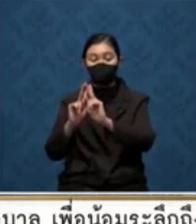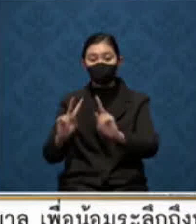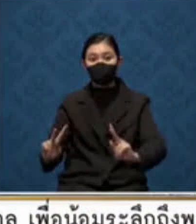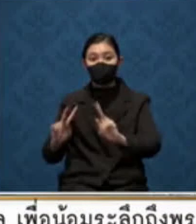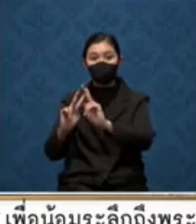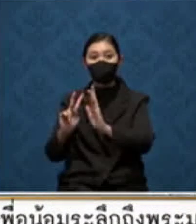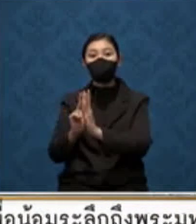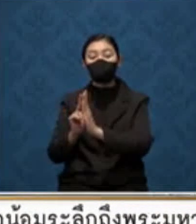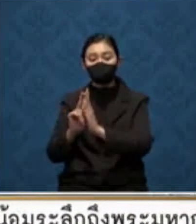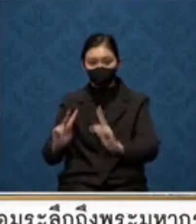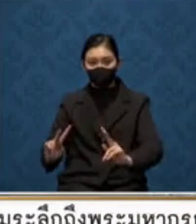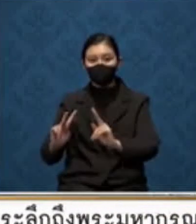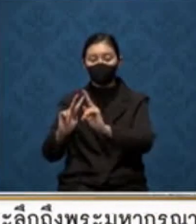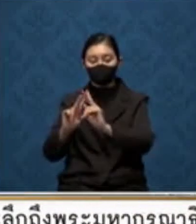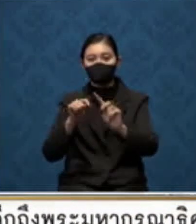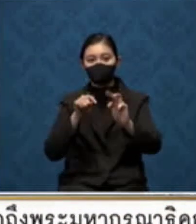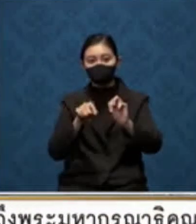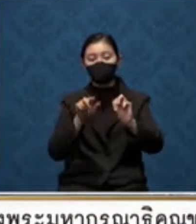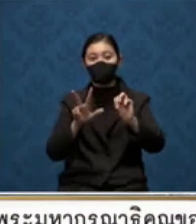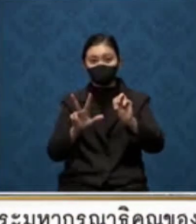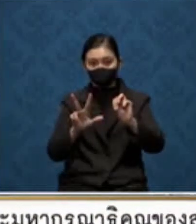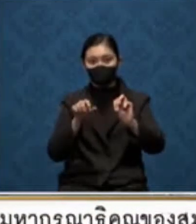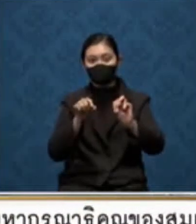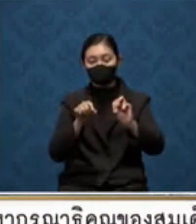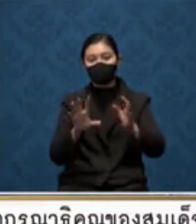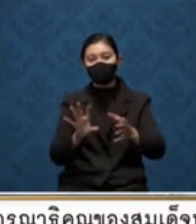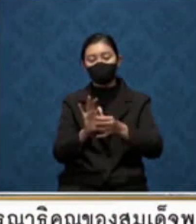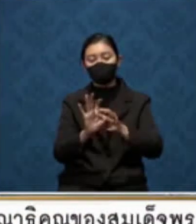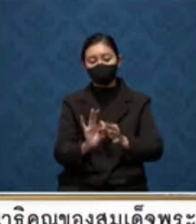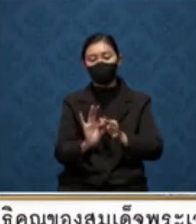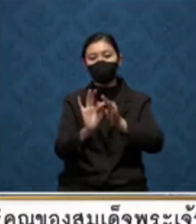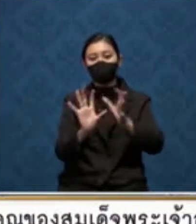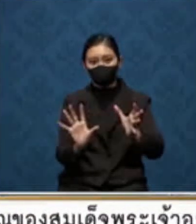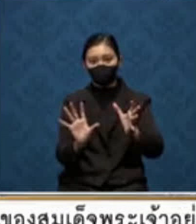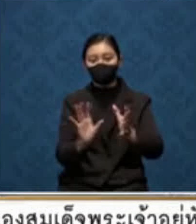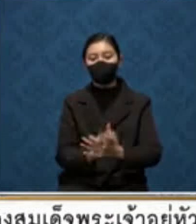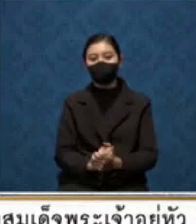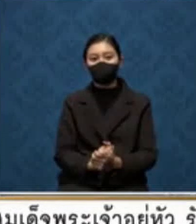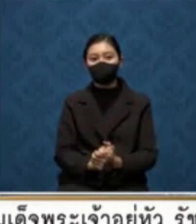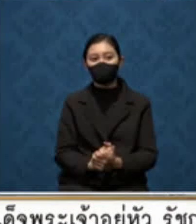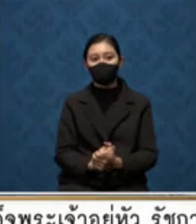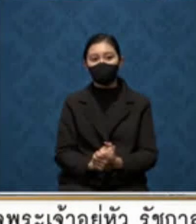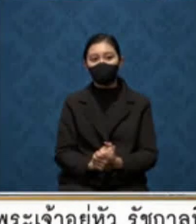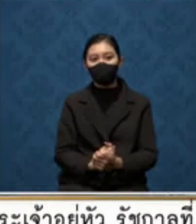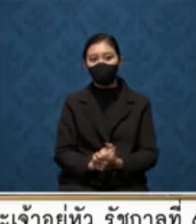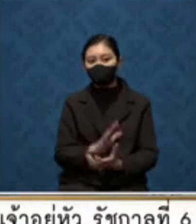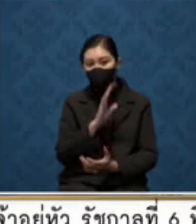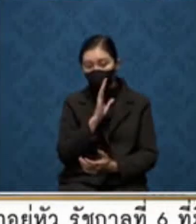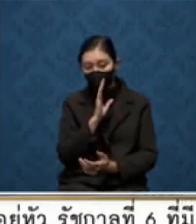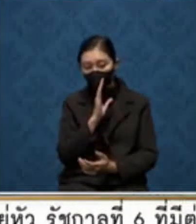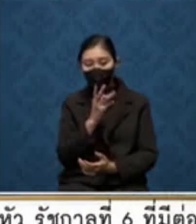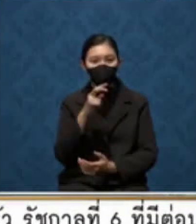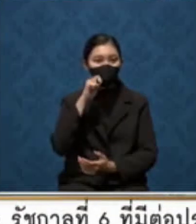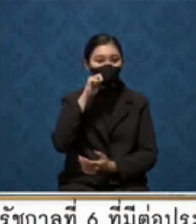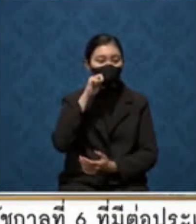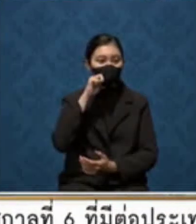ผิดกับร่างกฎหมายสูลาเก้าหน้าที่ต้องการไม่ให้มีการกี่ดการการแ่งขันผ่านกำลงการผลิหรอวำลงแงห